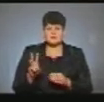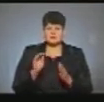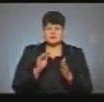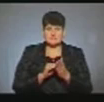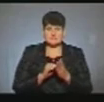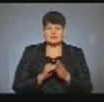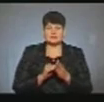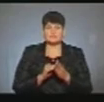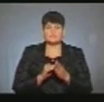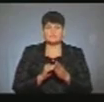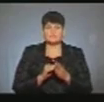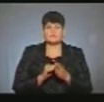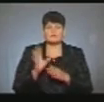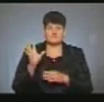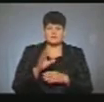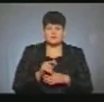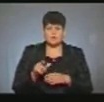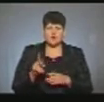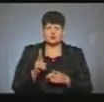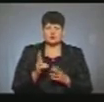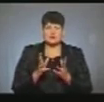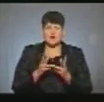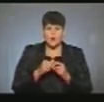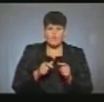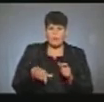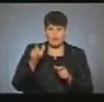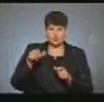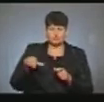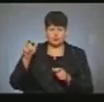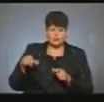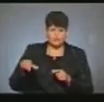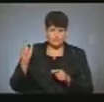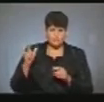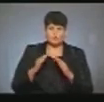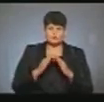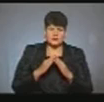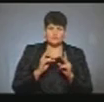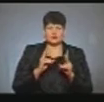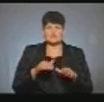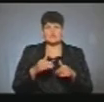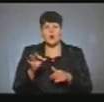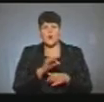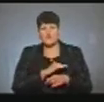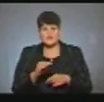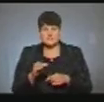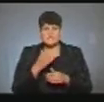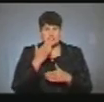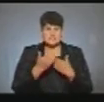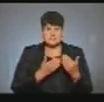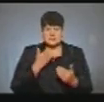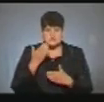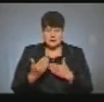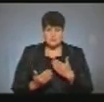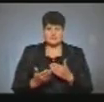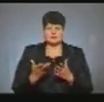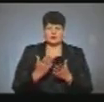повністю всіх споживачів. Тобто хтось рахував по трубах на будинку, хтось давав офіційний запит, бо є така інформація, що